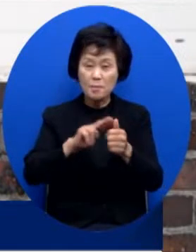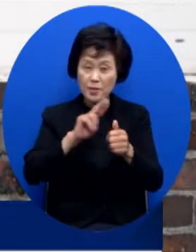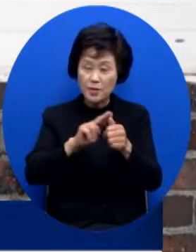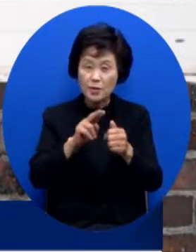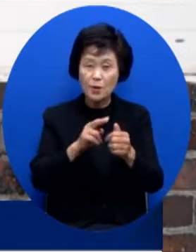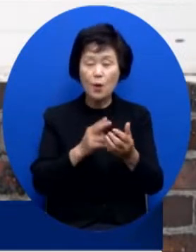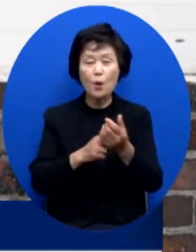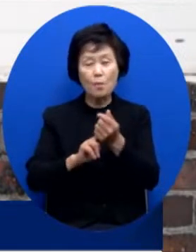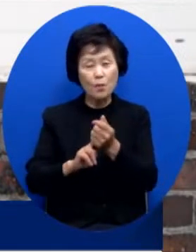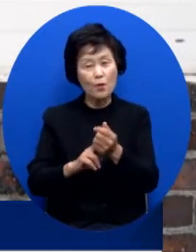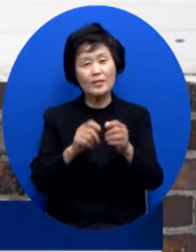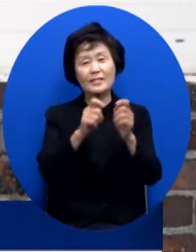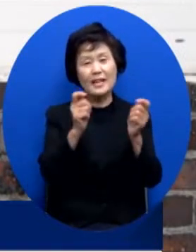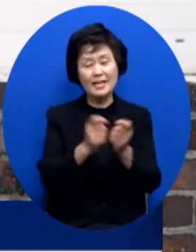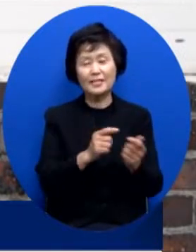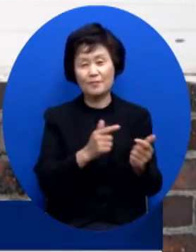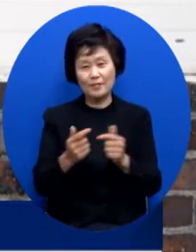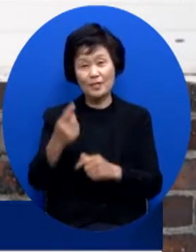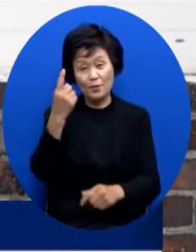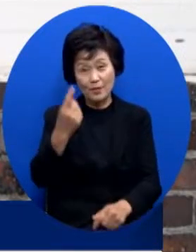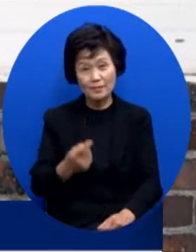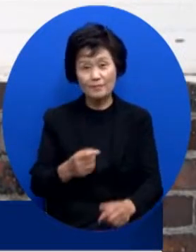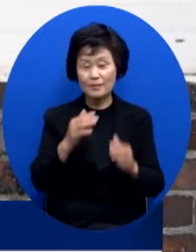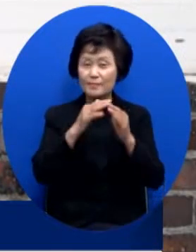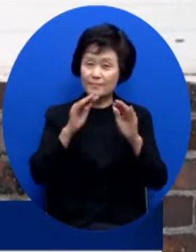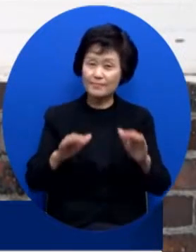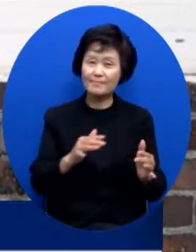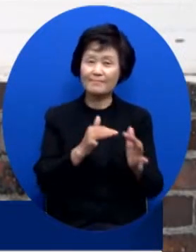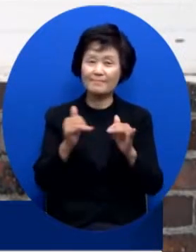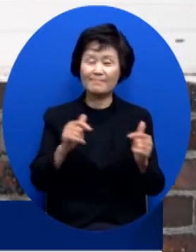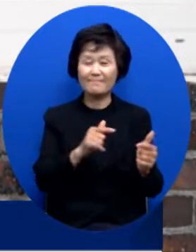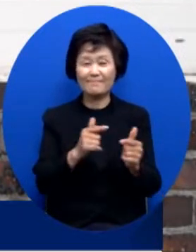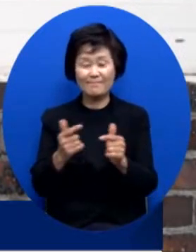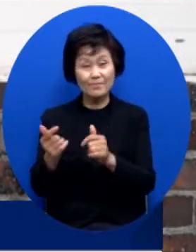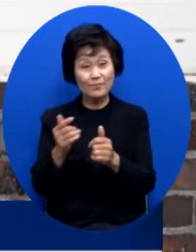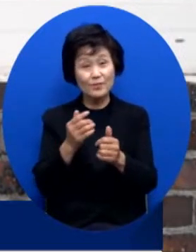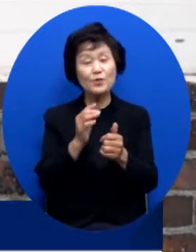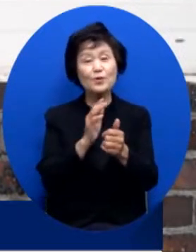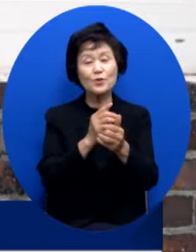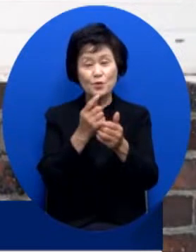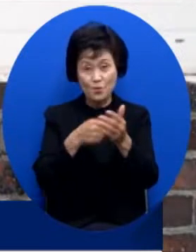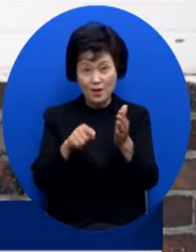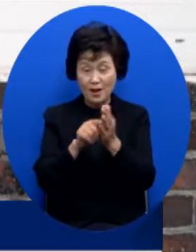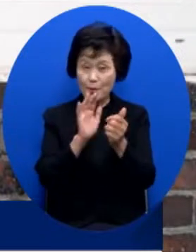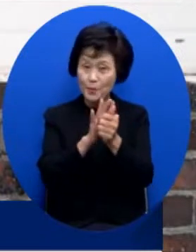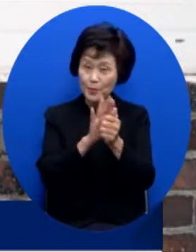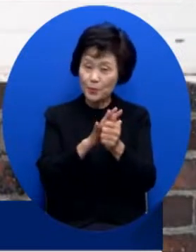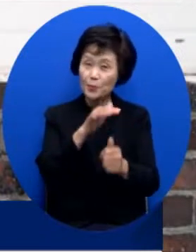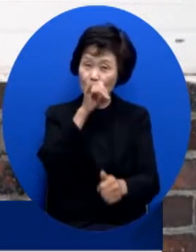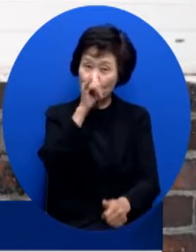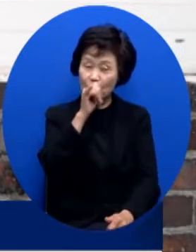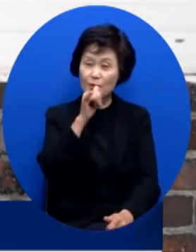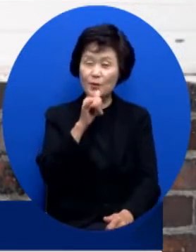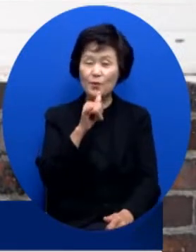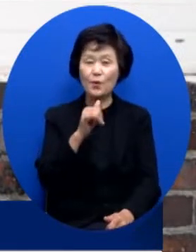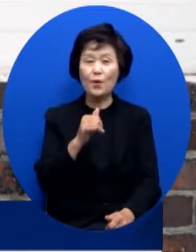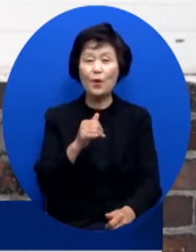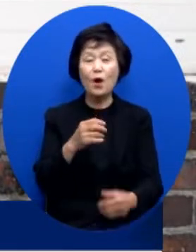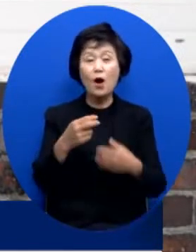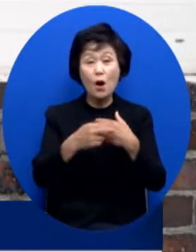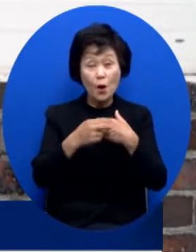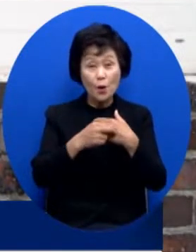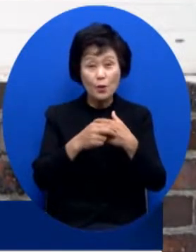또 우리 마을 주민들 중 둘을 위해서 저희들 의료봉사를 하고 있는데 미용 팀까지 같이 와서